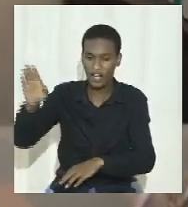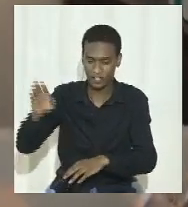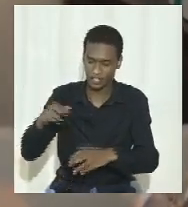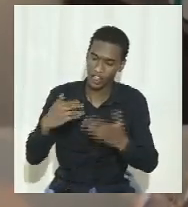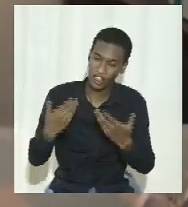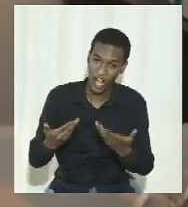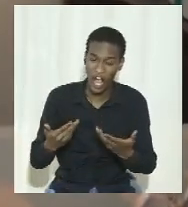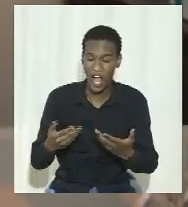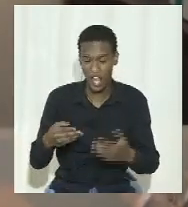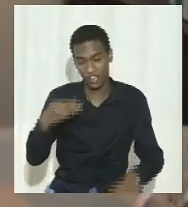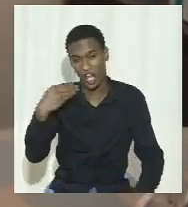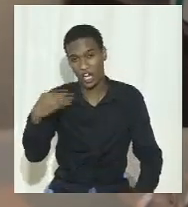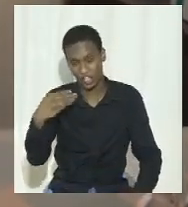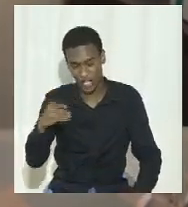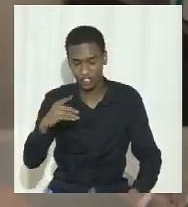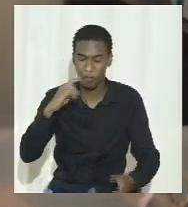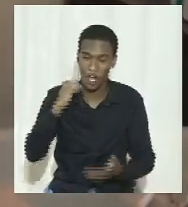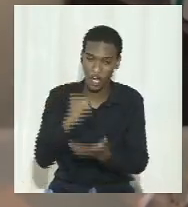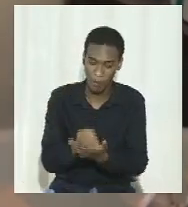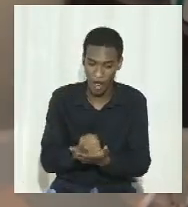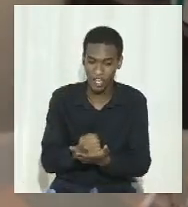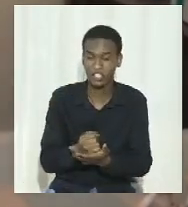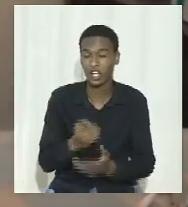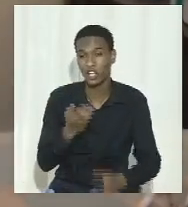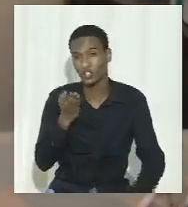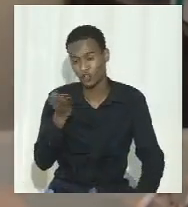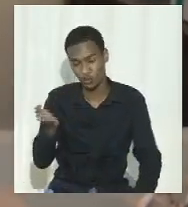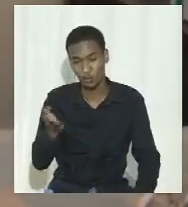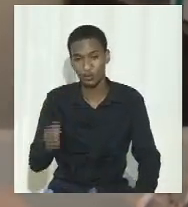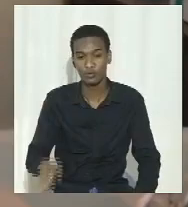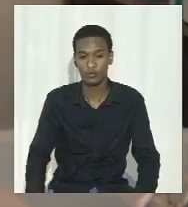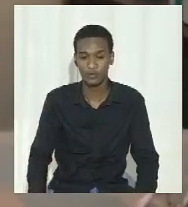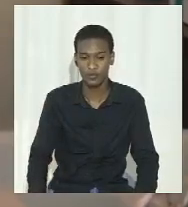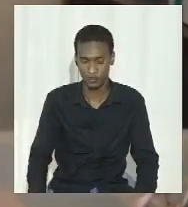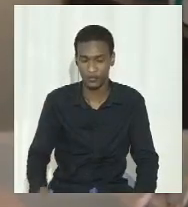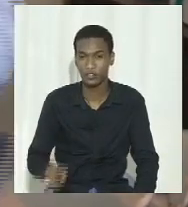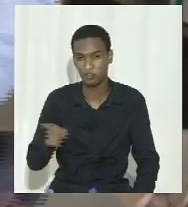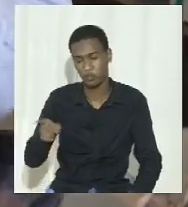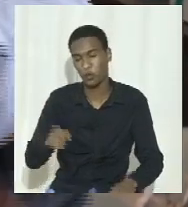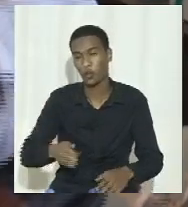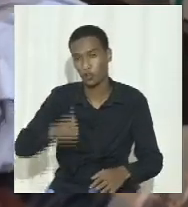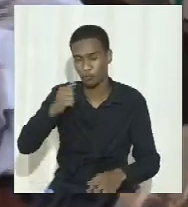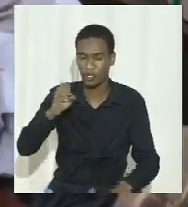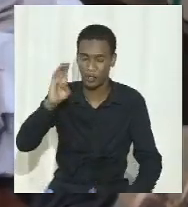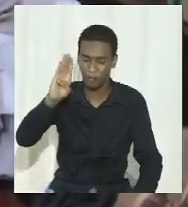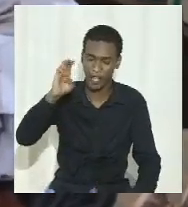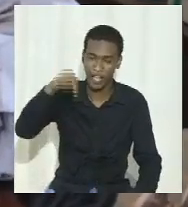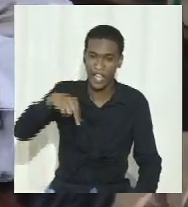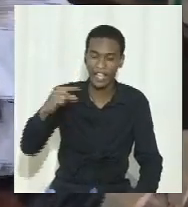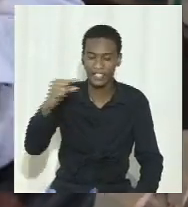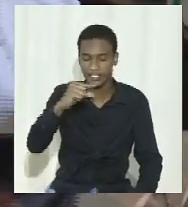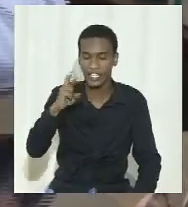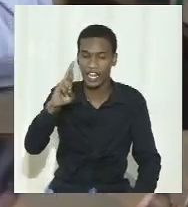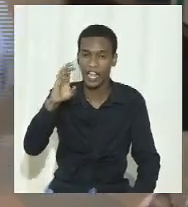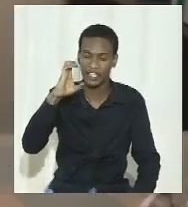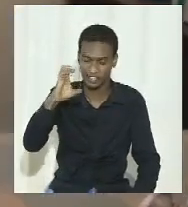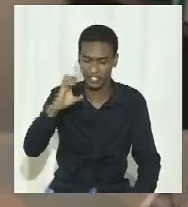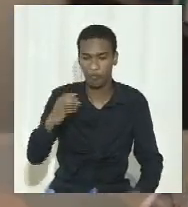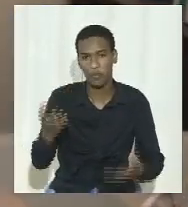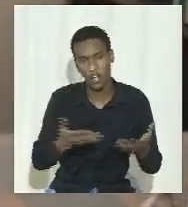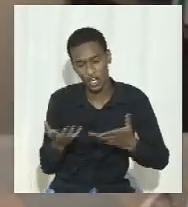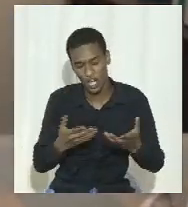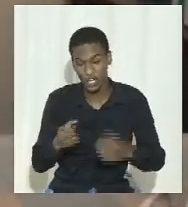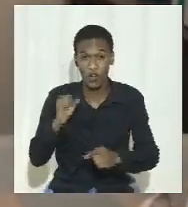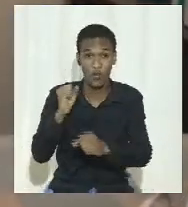mahatale generalin'ny BNGRC amin'izay fa amin'ny mampandrindra ny atao hoe national ny CCO COVID-19 dia rehefa